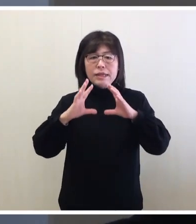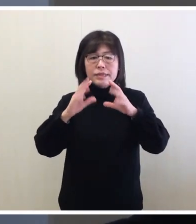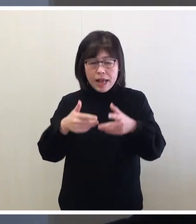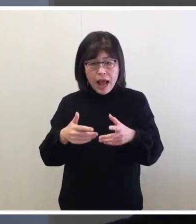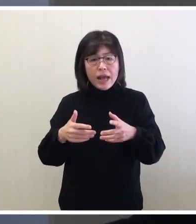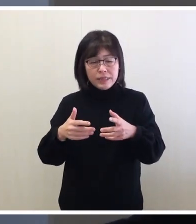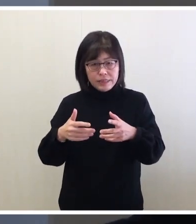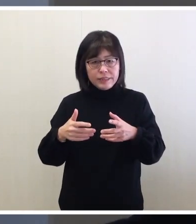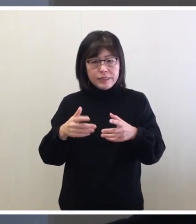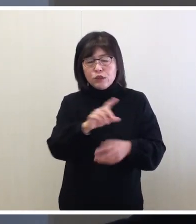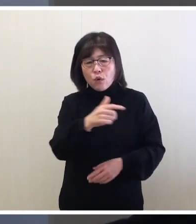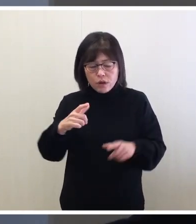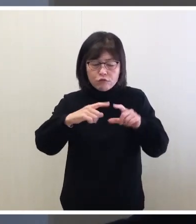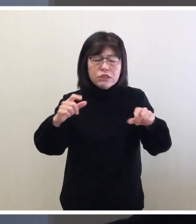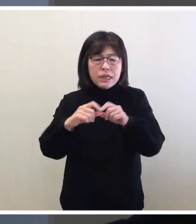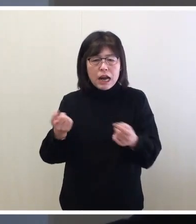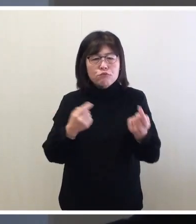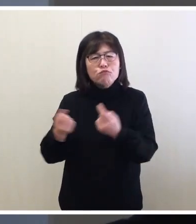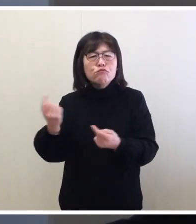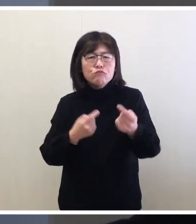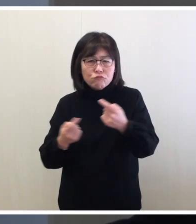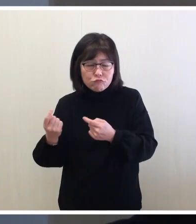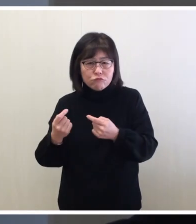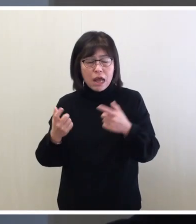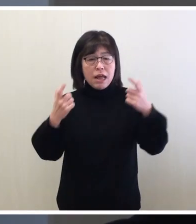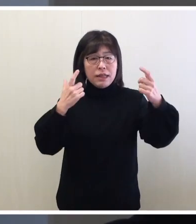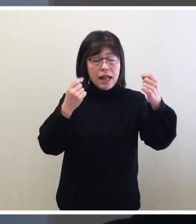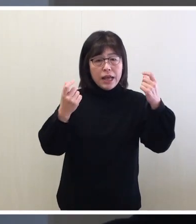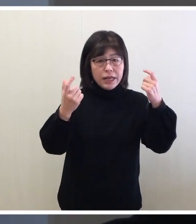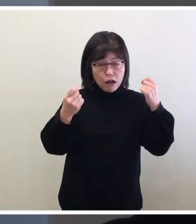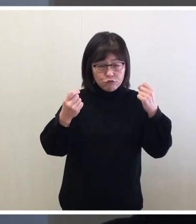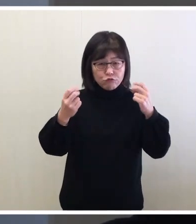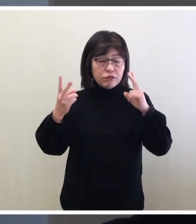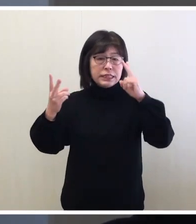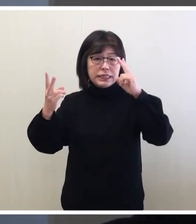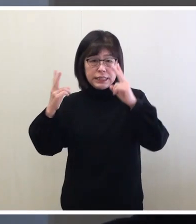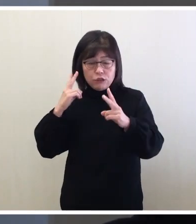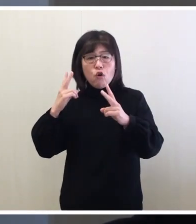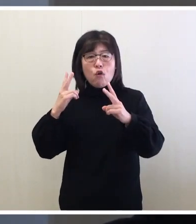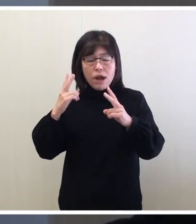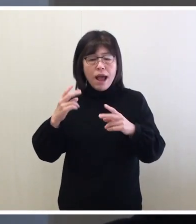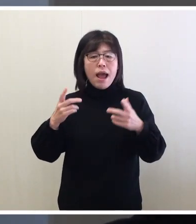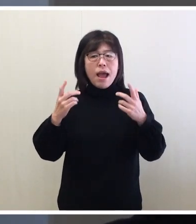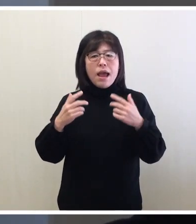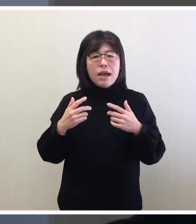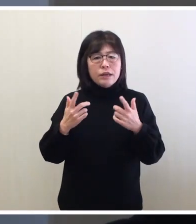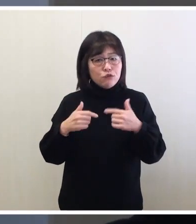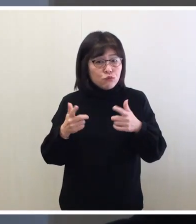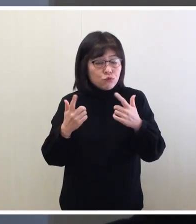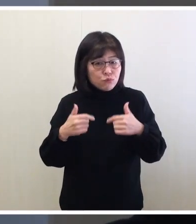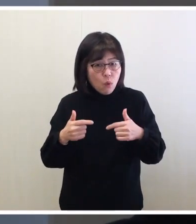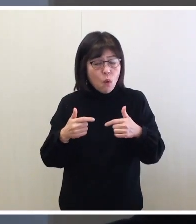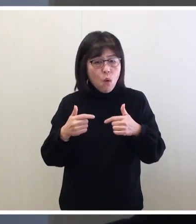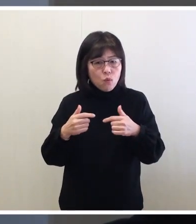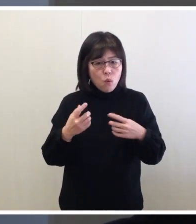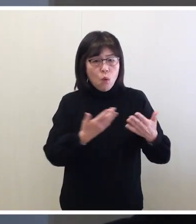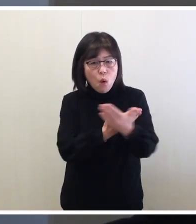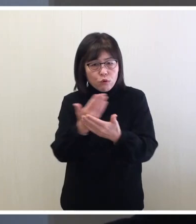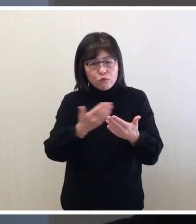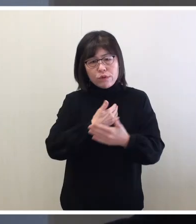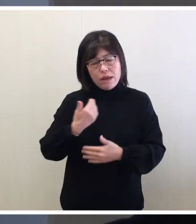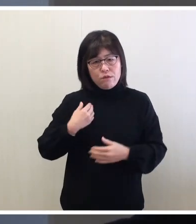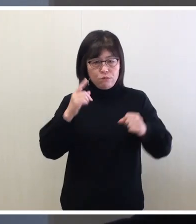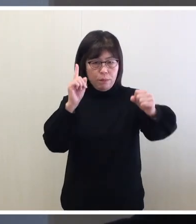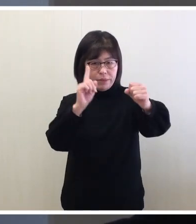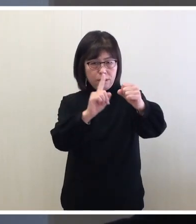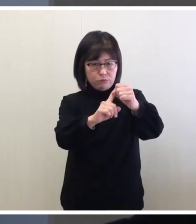して、海外からの学生、海外の大学企業などとの共同が日常的に行